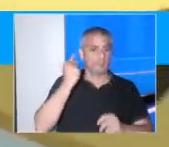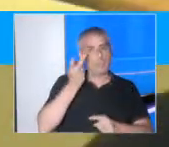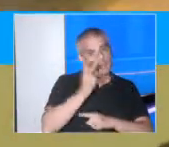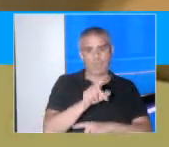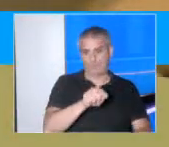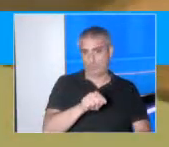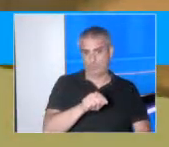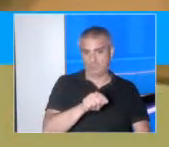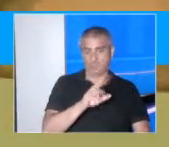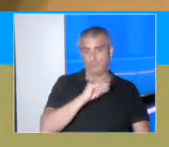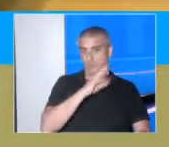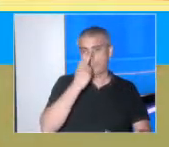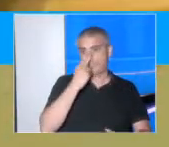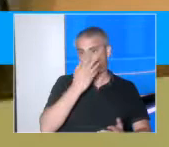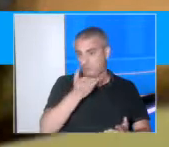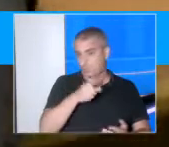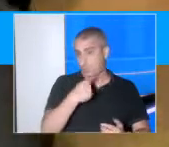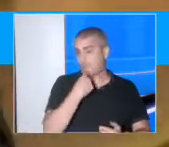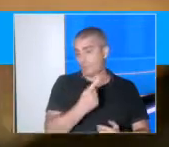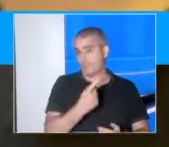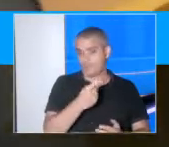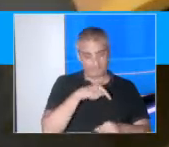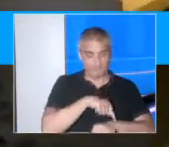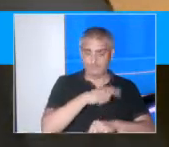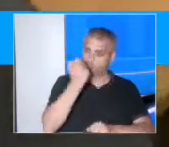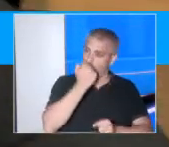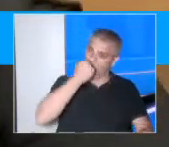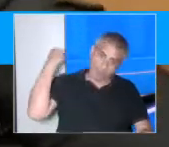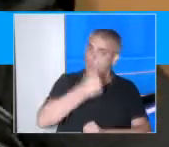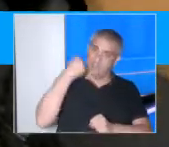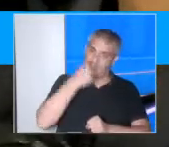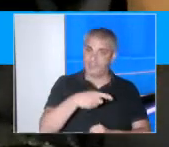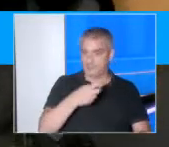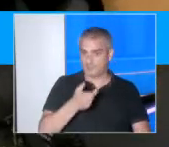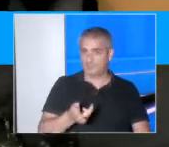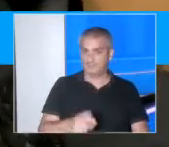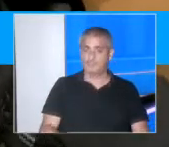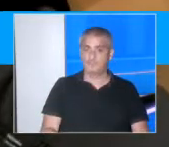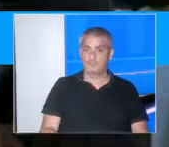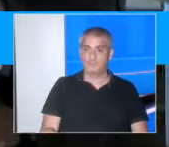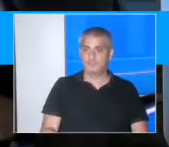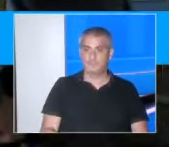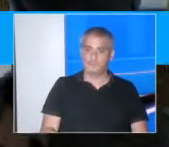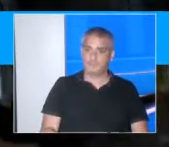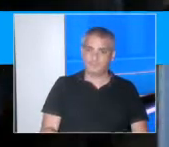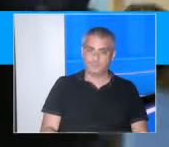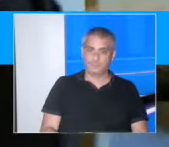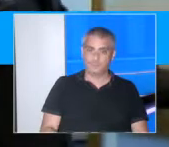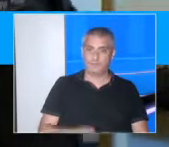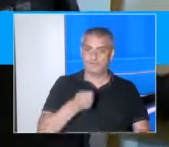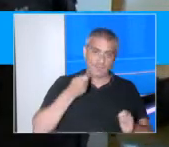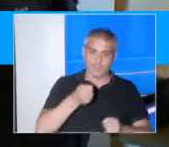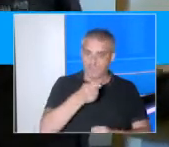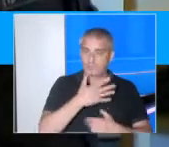להמית אותה עם כל הניסיון. גם הוא אמר לה את זה תוך כדי שהוא ביצע את את המעלומות, ותוך כדי שהוא דקר